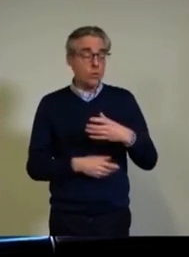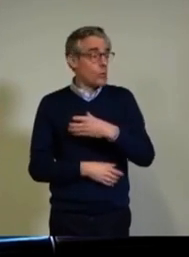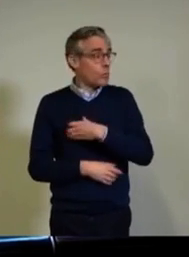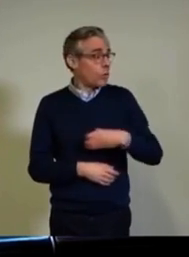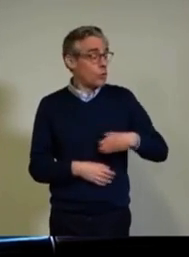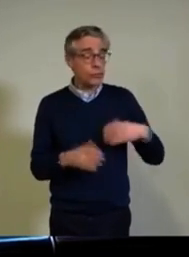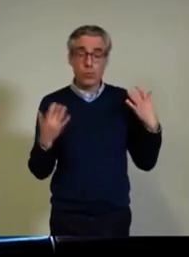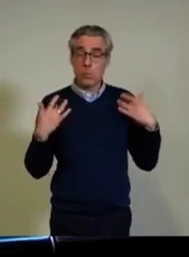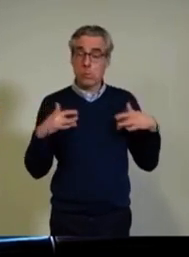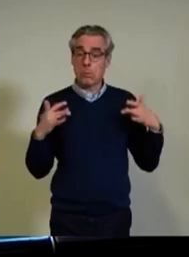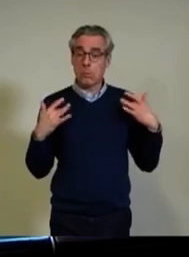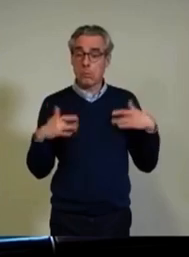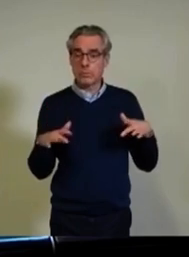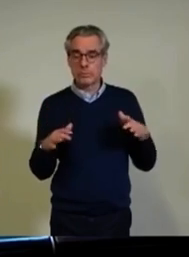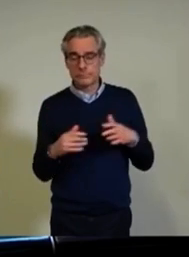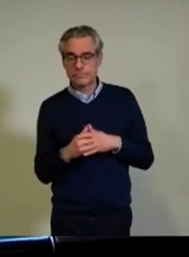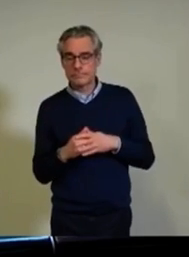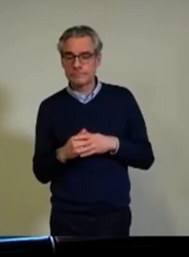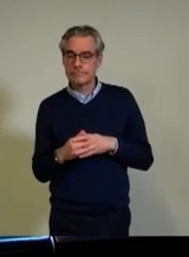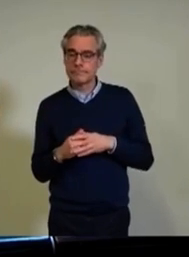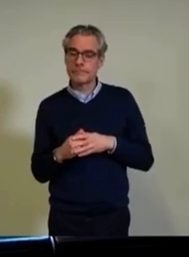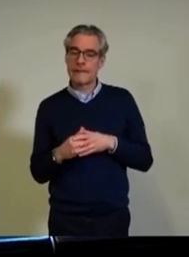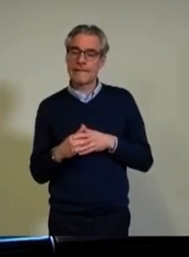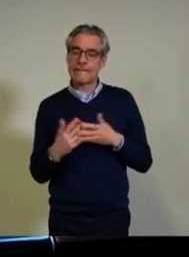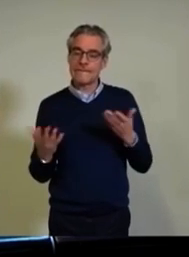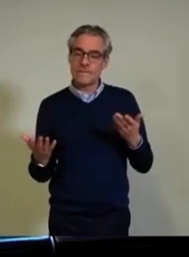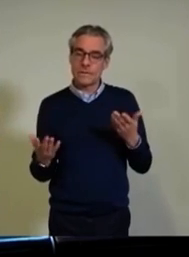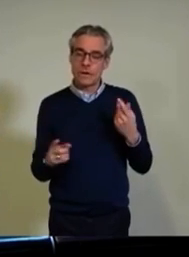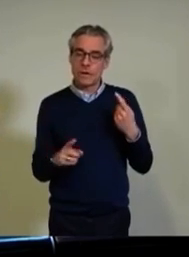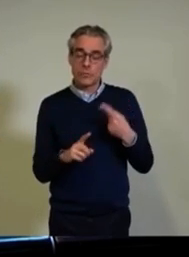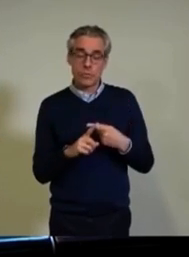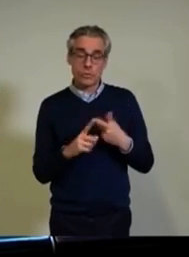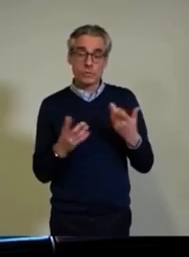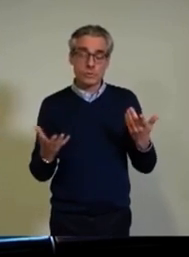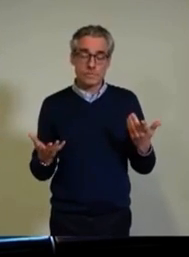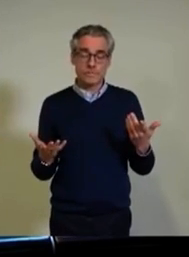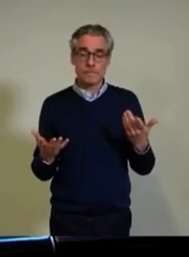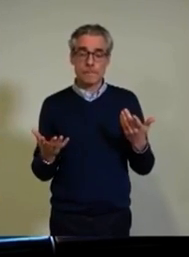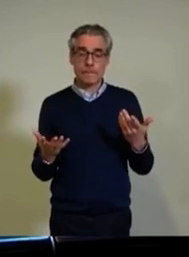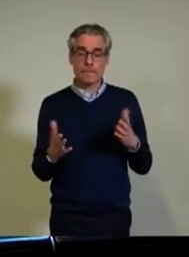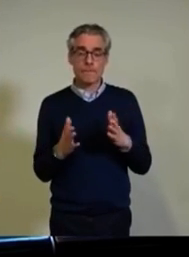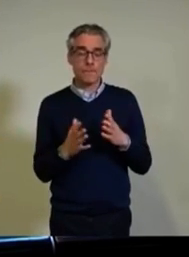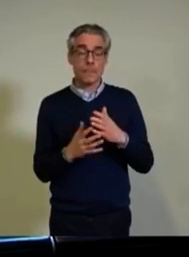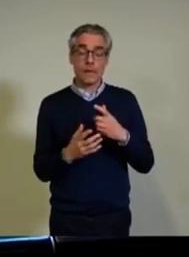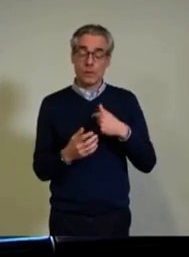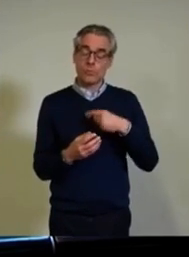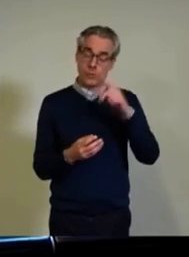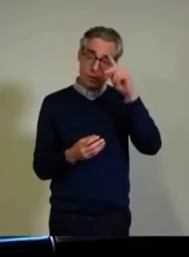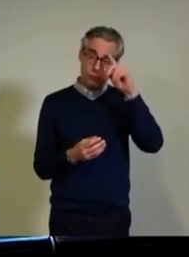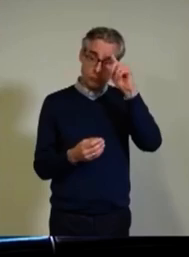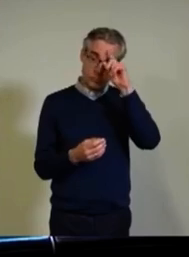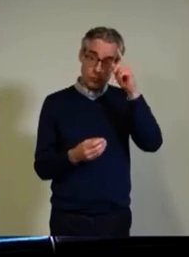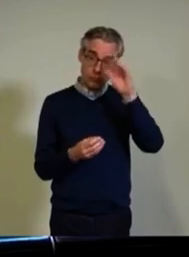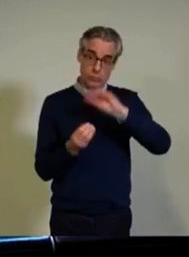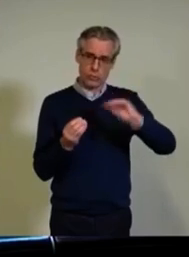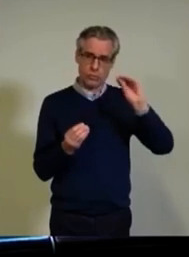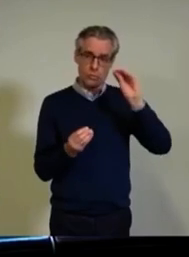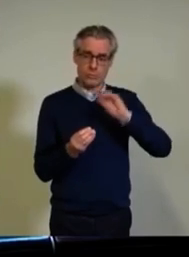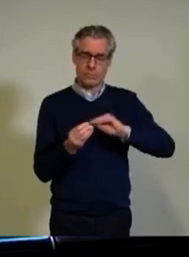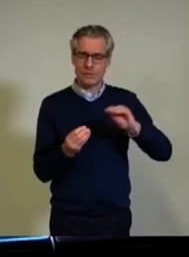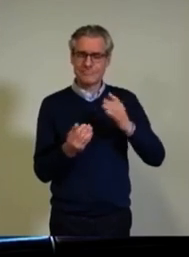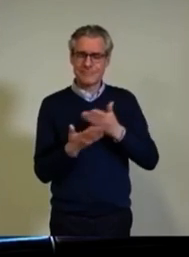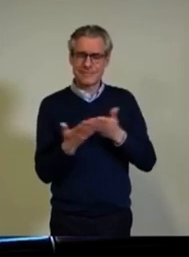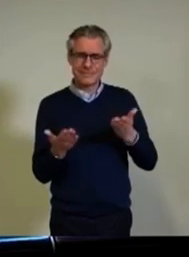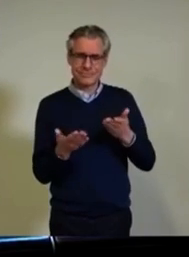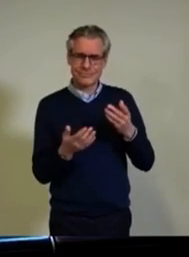à dire sur ce départ. Et puis, pour en finir, je me pose aussi la question toute simple,